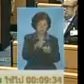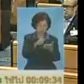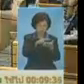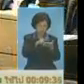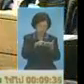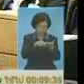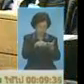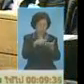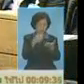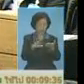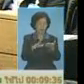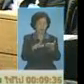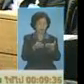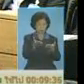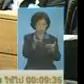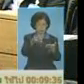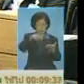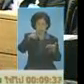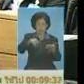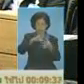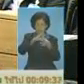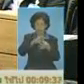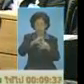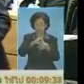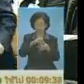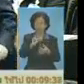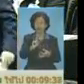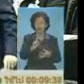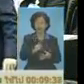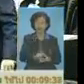ยังคิดว่าพงษ์สวัสดิ์ไม่เกี่ยวข้องหรือเปล่าครับ